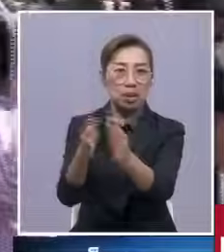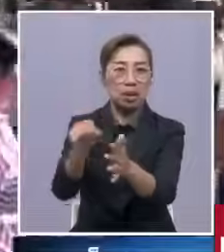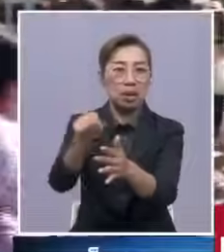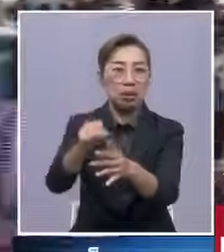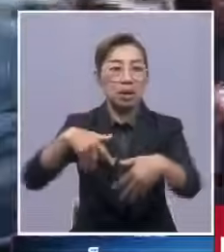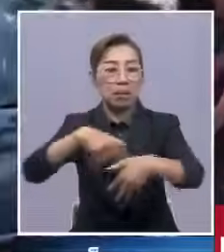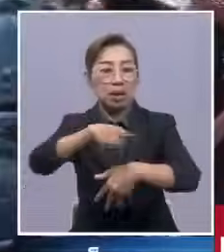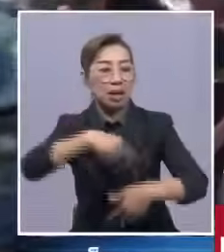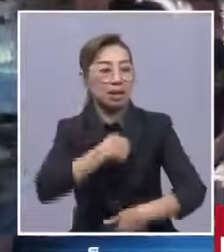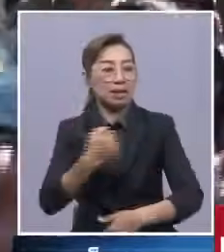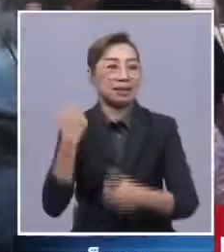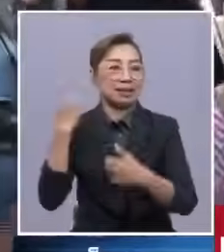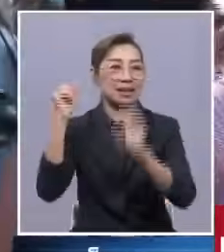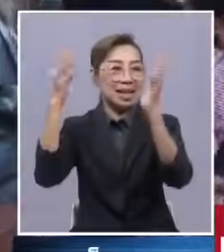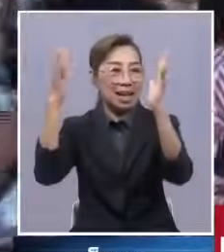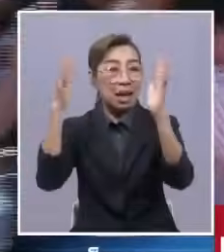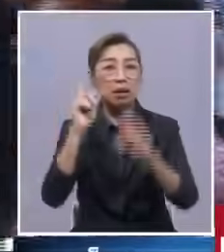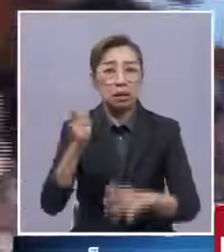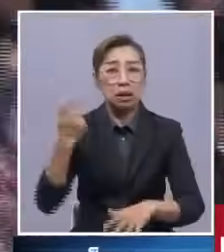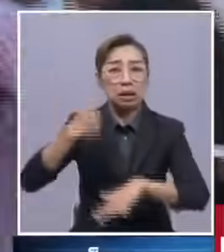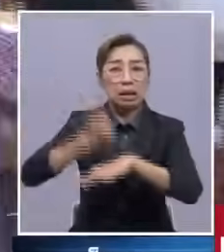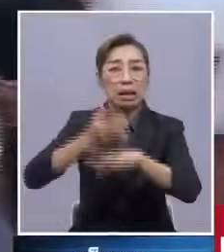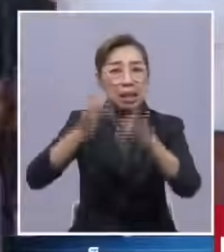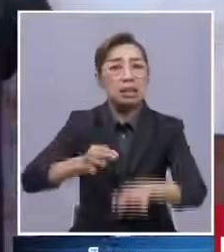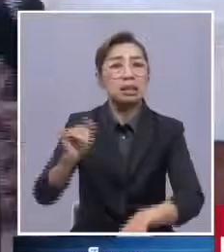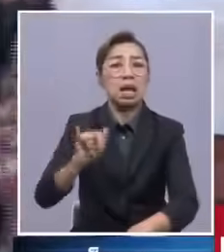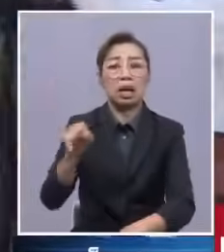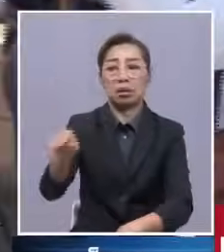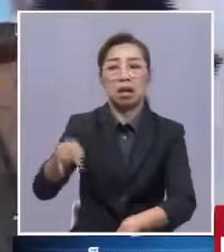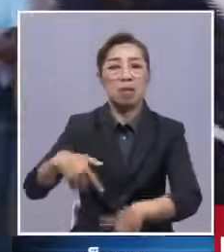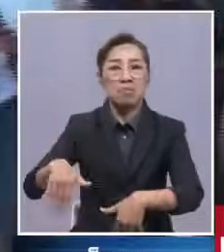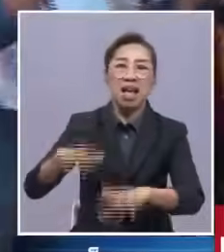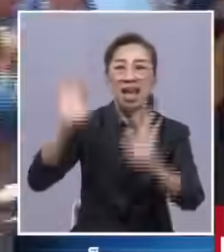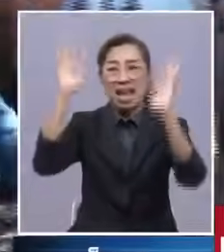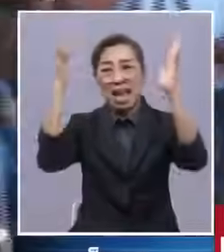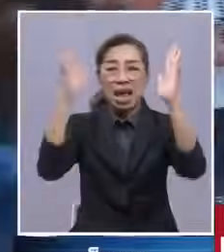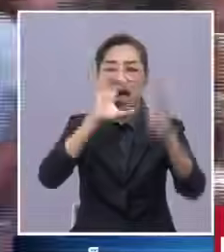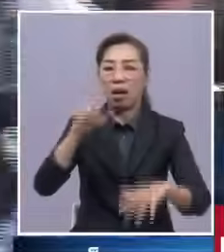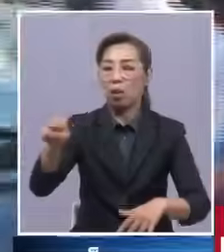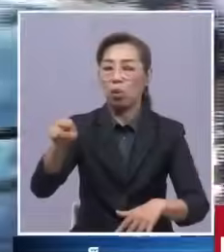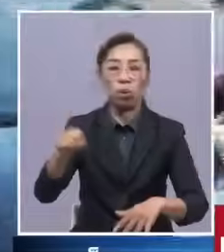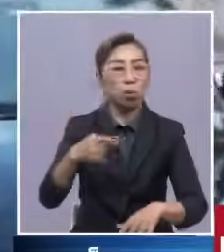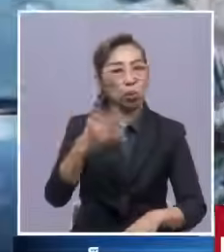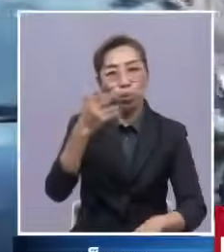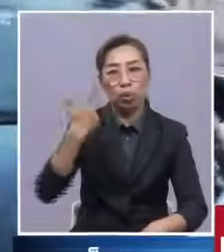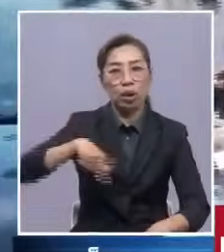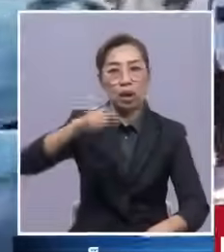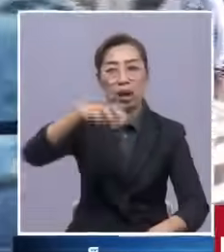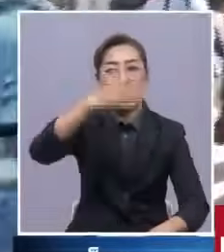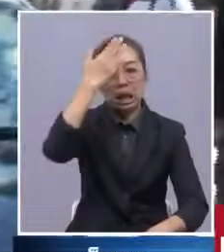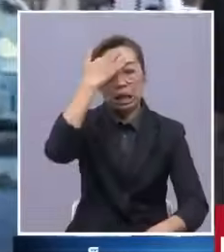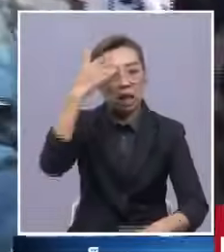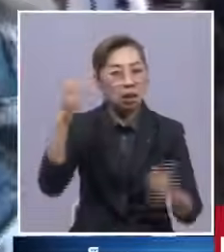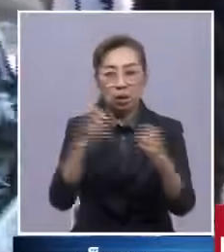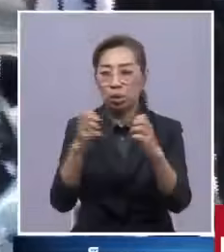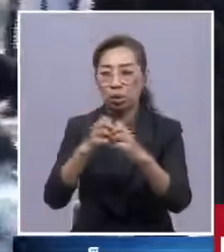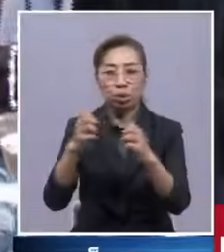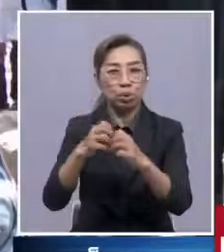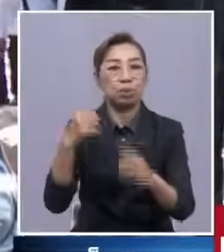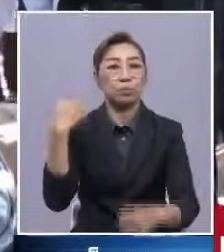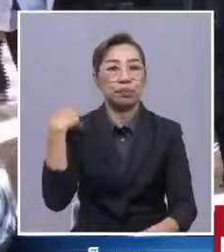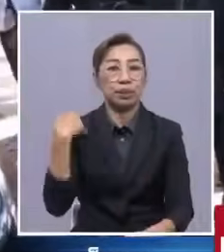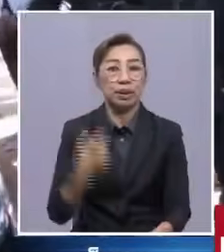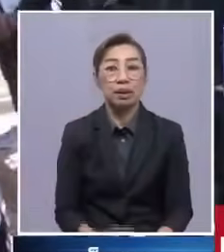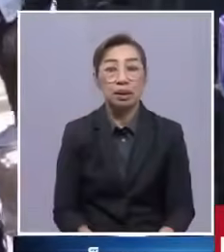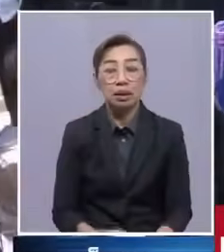นะครับทางที่ศาลยังไม่อ่านคำพิพากษาครับจึงทำให้บริเวณด้านหน้าศาลนั้นมีความวุ่นวายเกิดขึ้นครับสำหรับแนวทาง